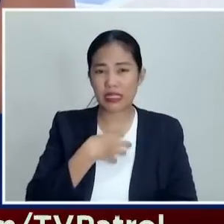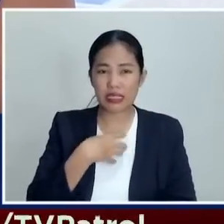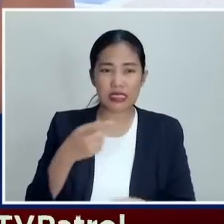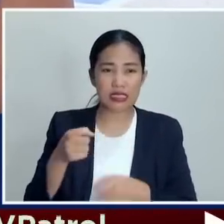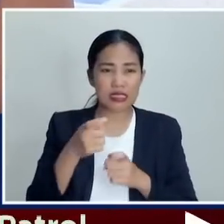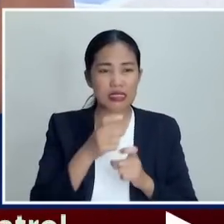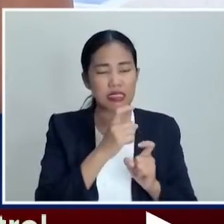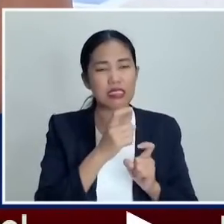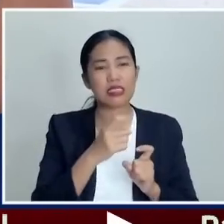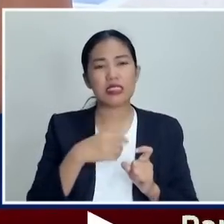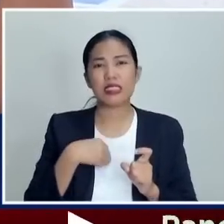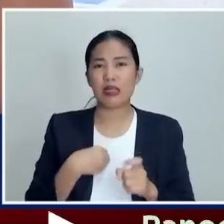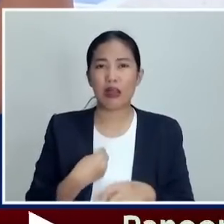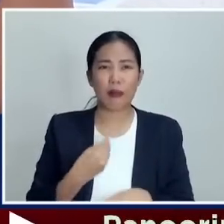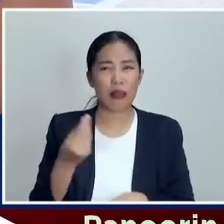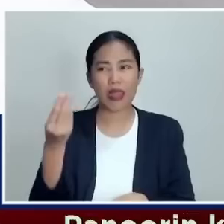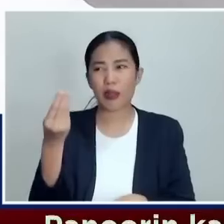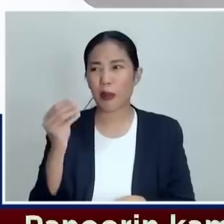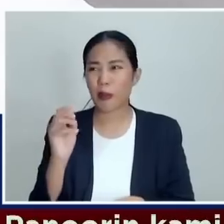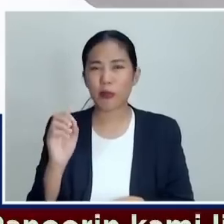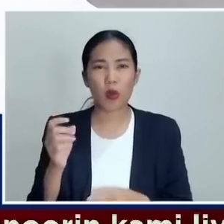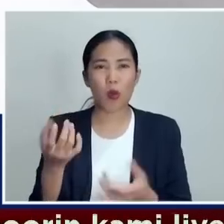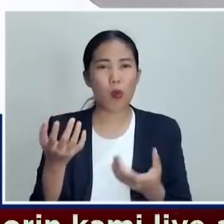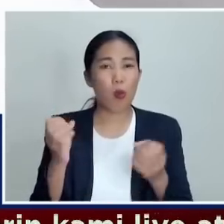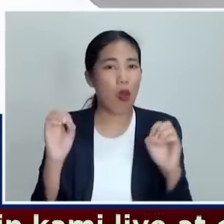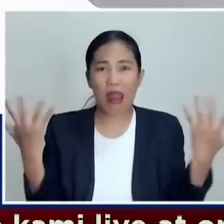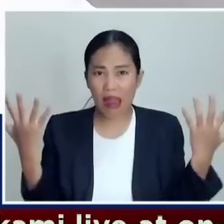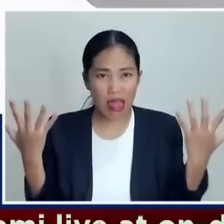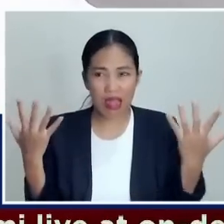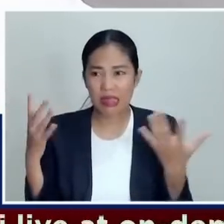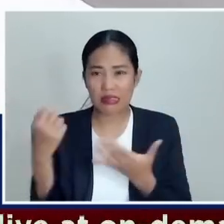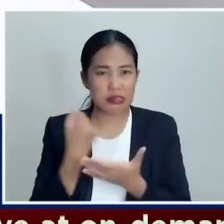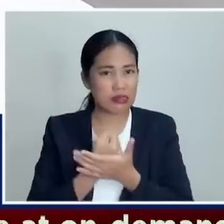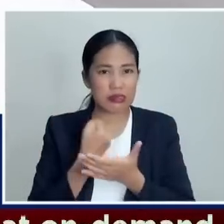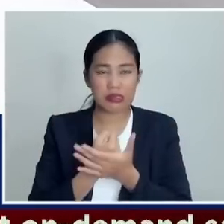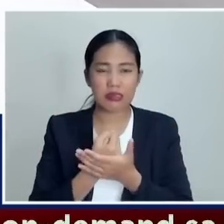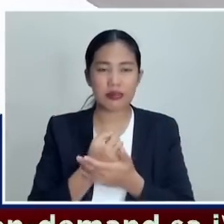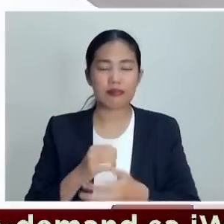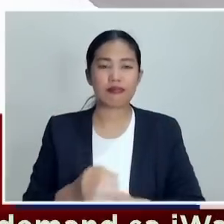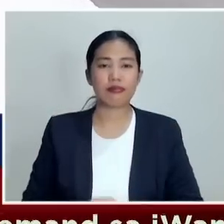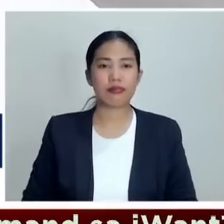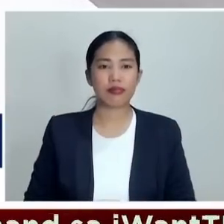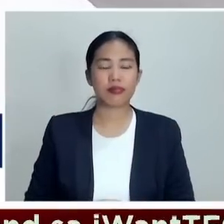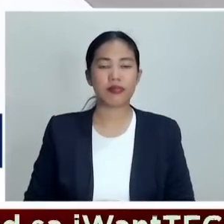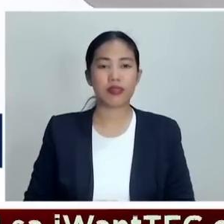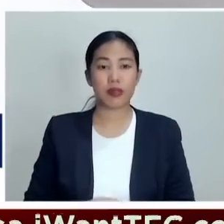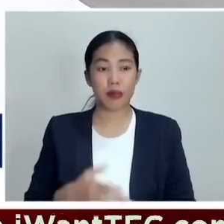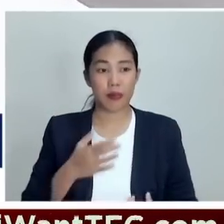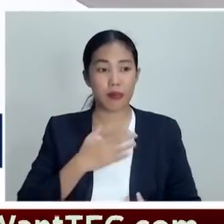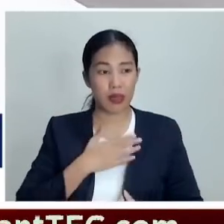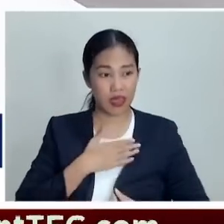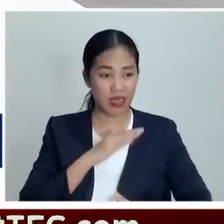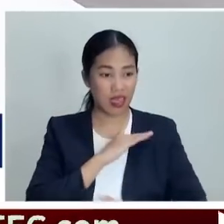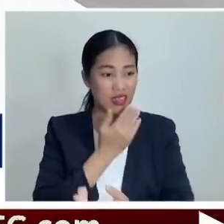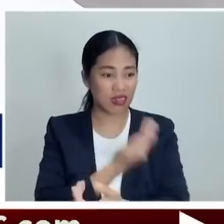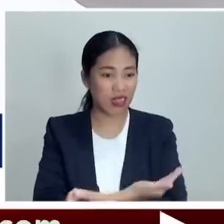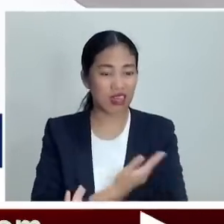ay wala siyang kinikita ngayon. Wala ko ng pamasahe ng aking high school. Ngaling-ngaling